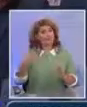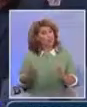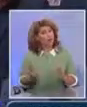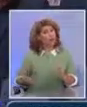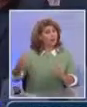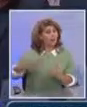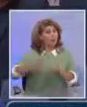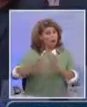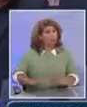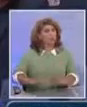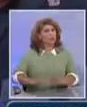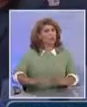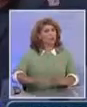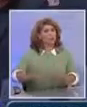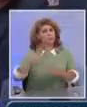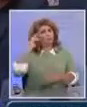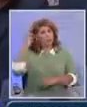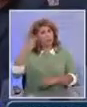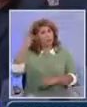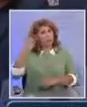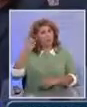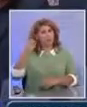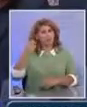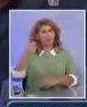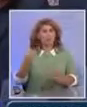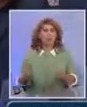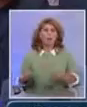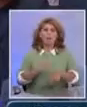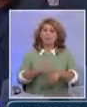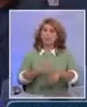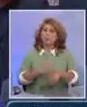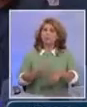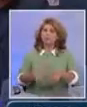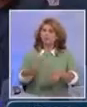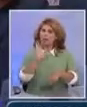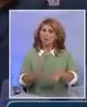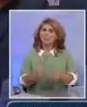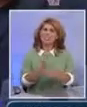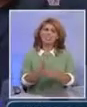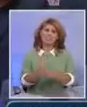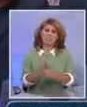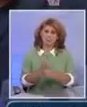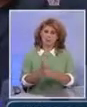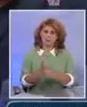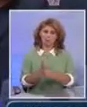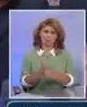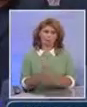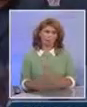άλλοι άνεργοι επιστήμονες. Την ίδια στιγμή που πραγματικά έχει καταστραφεί